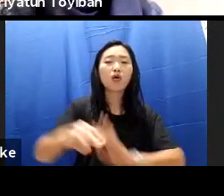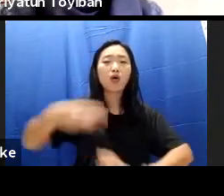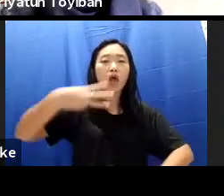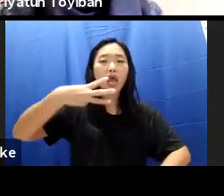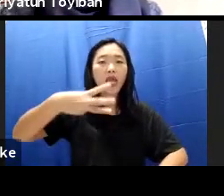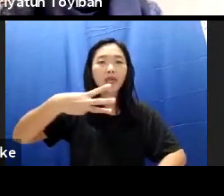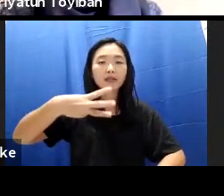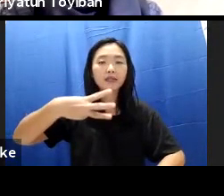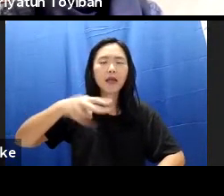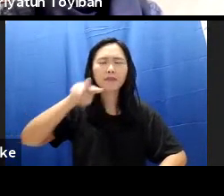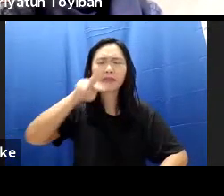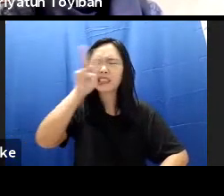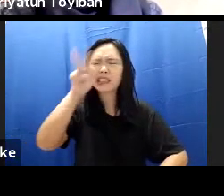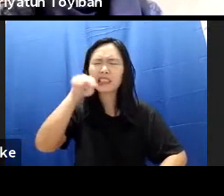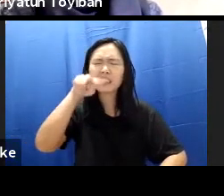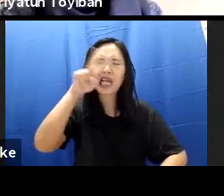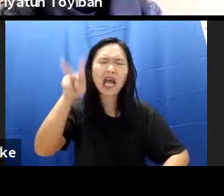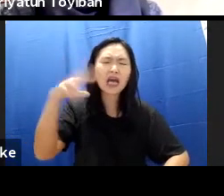saya